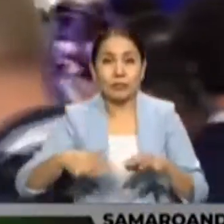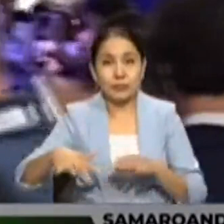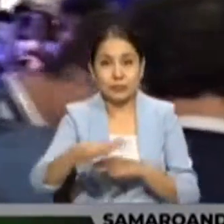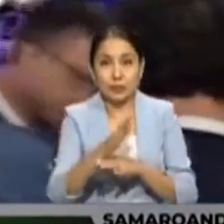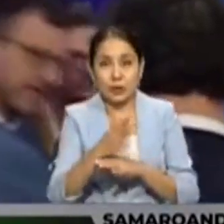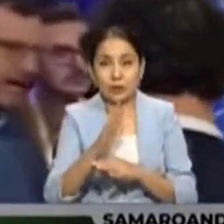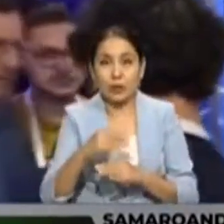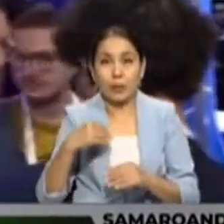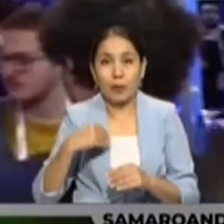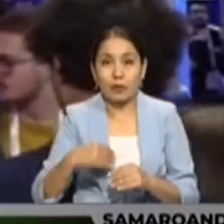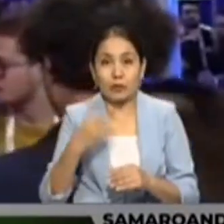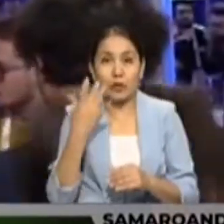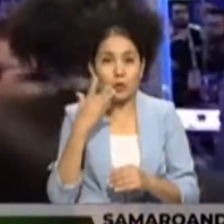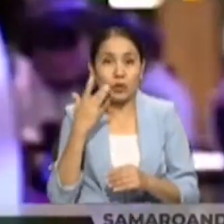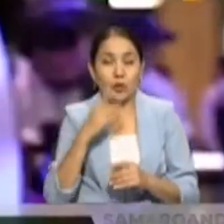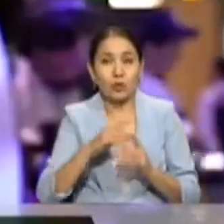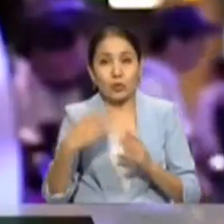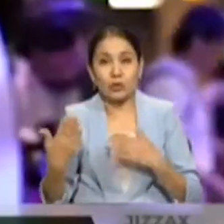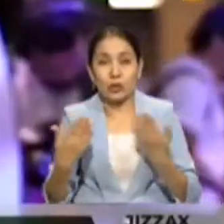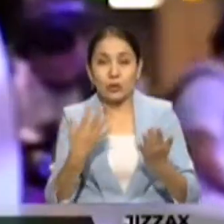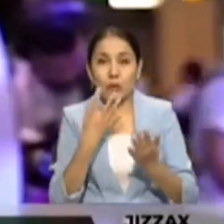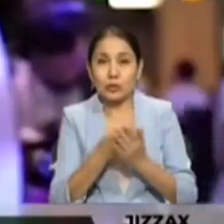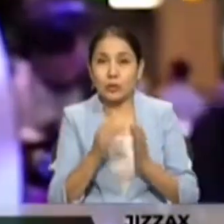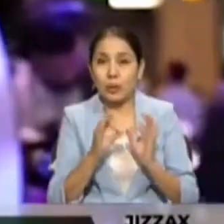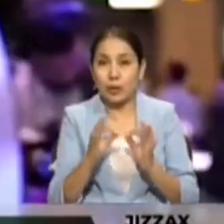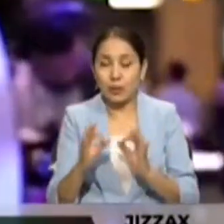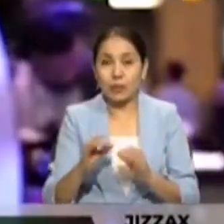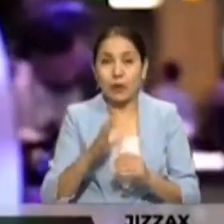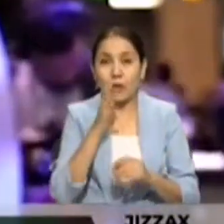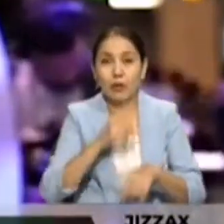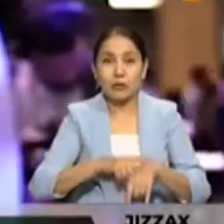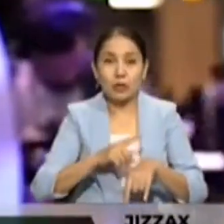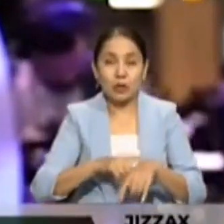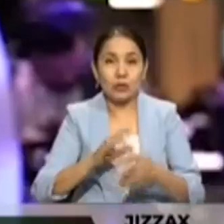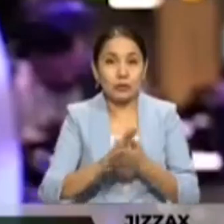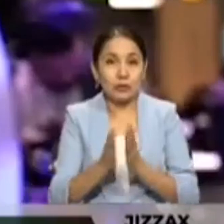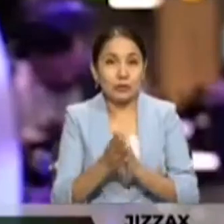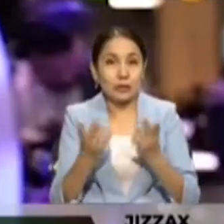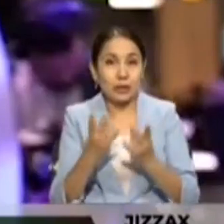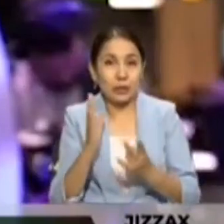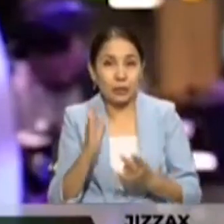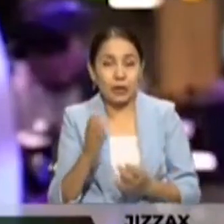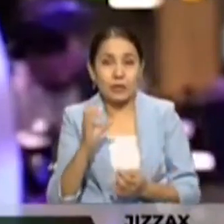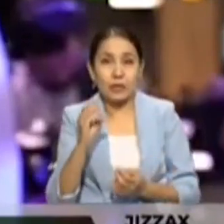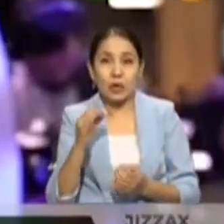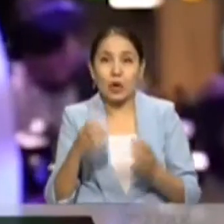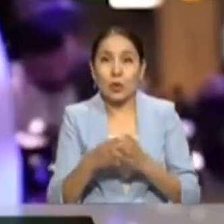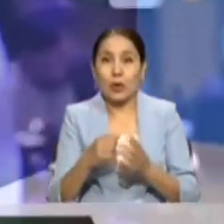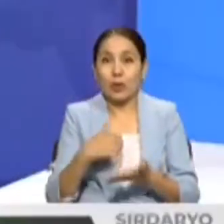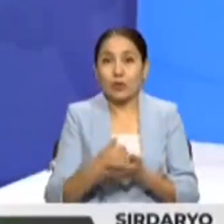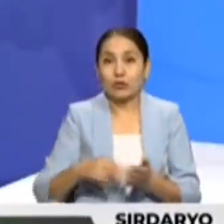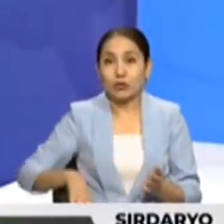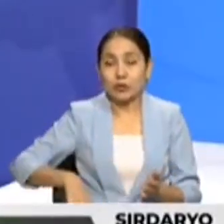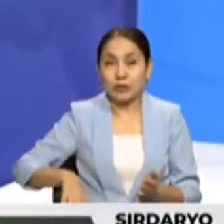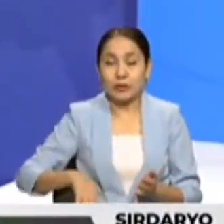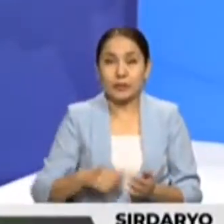qo'yiladi. Parij va Nyu-York uzra uchishdan avval ma'lum darajada parvoz soatlarini yig'ish talab etiladi, deydi Zapata kompaniyasi bosh direktori